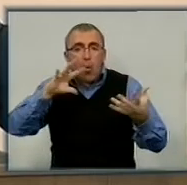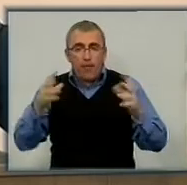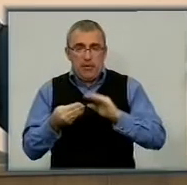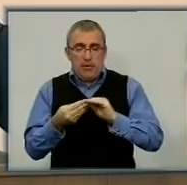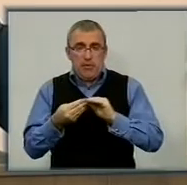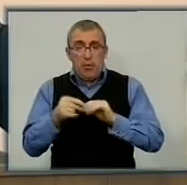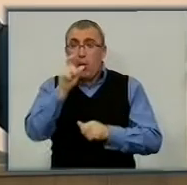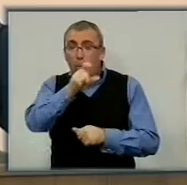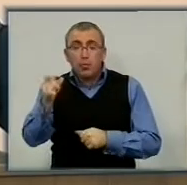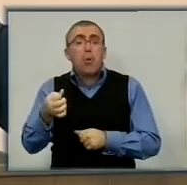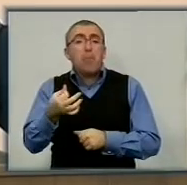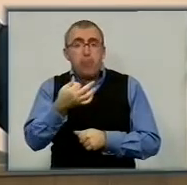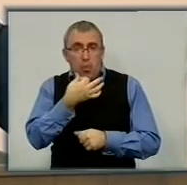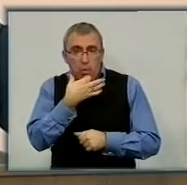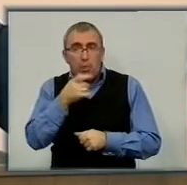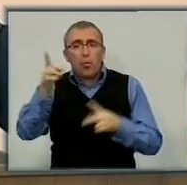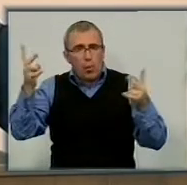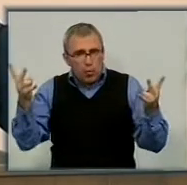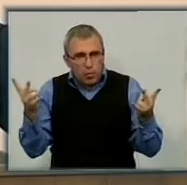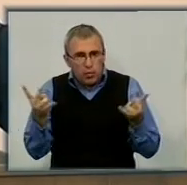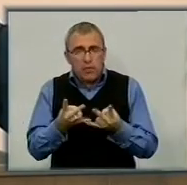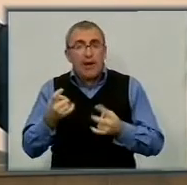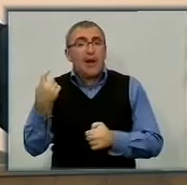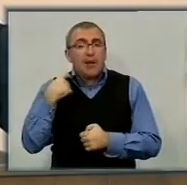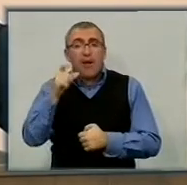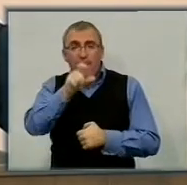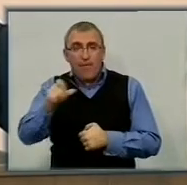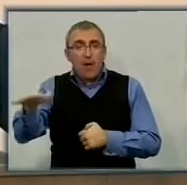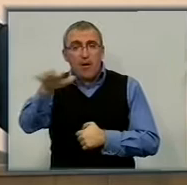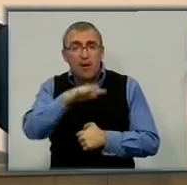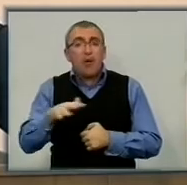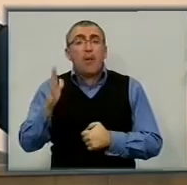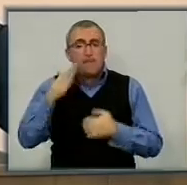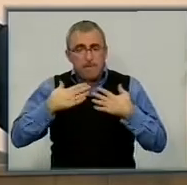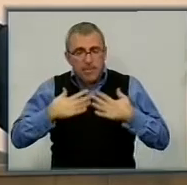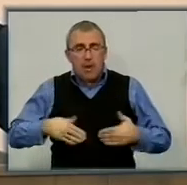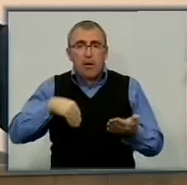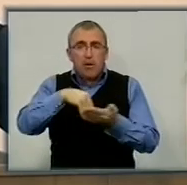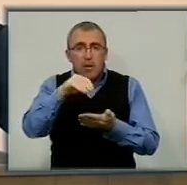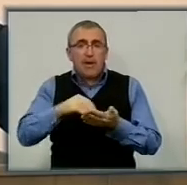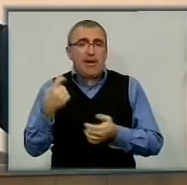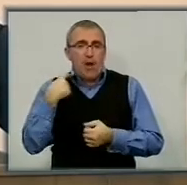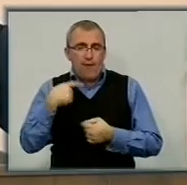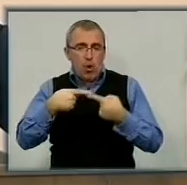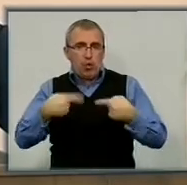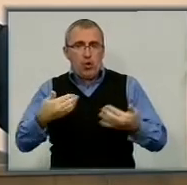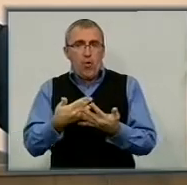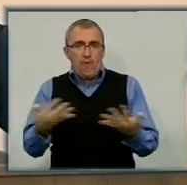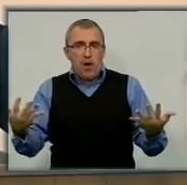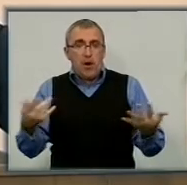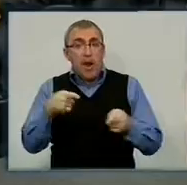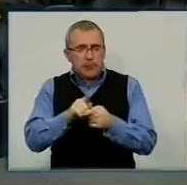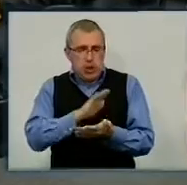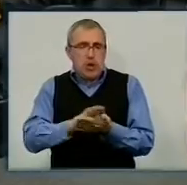тобто людям це подобається людям це потрібно людям Кіровоградщини мешканцям приємно купувати Кіровоградські товари Особливо якщо вони